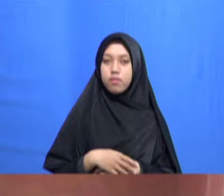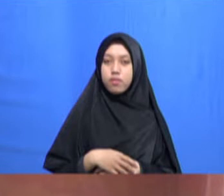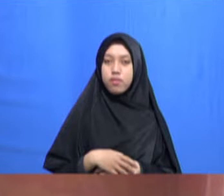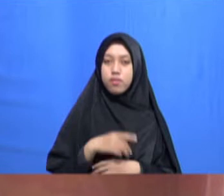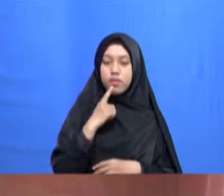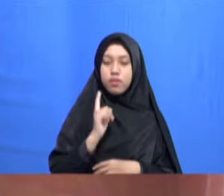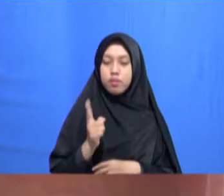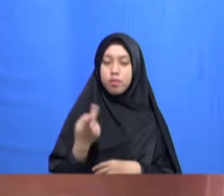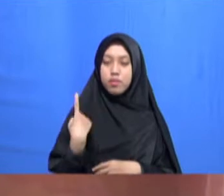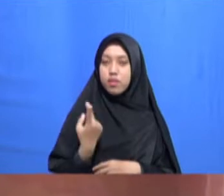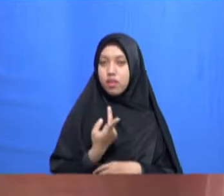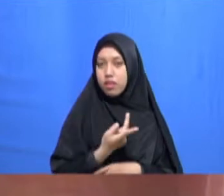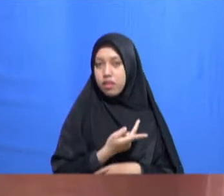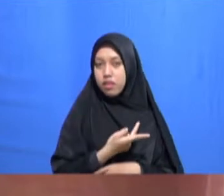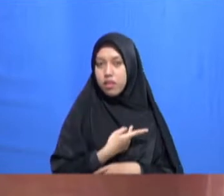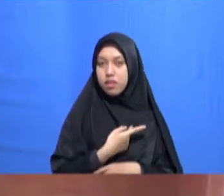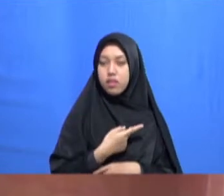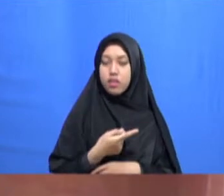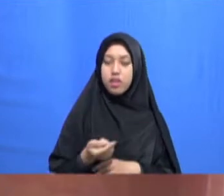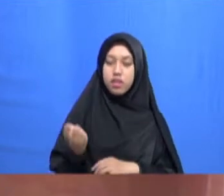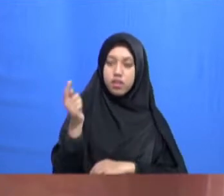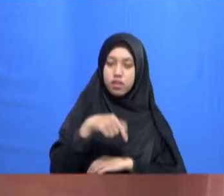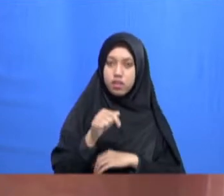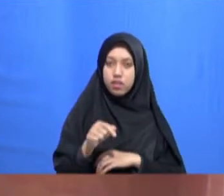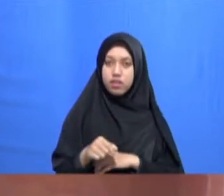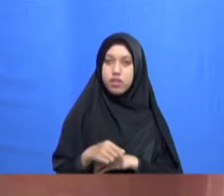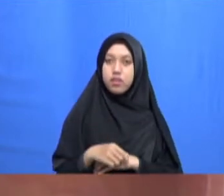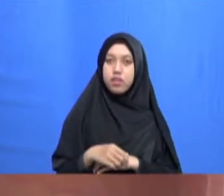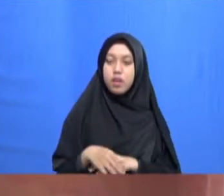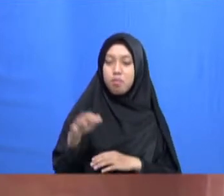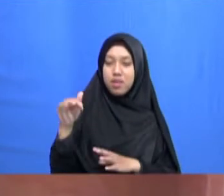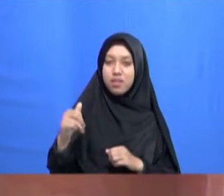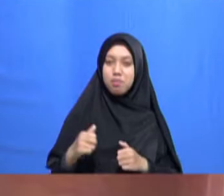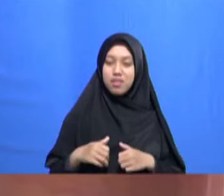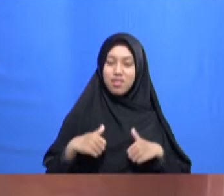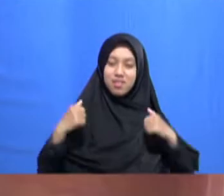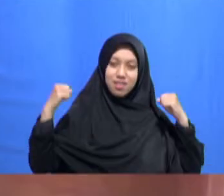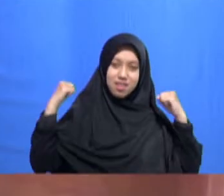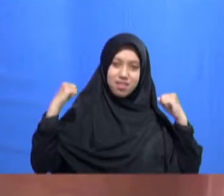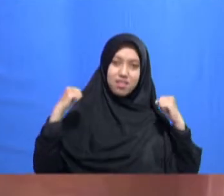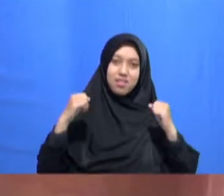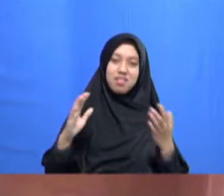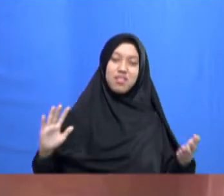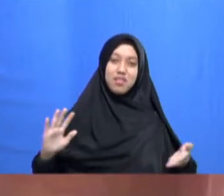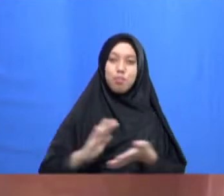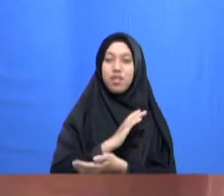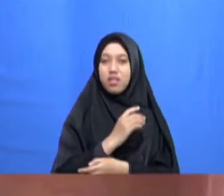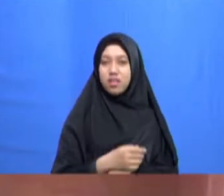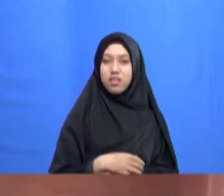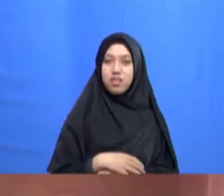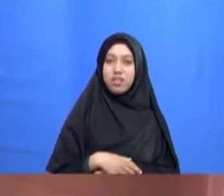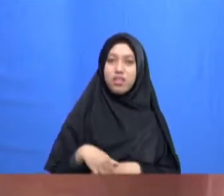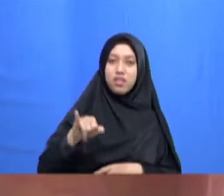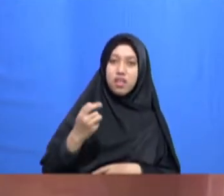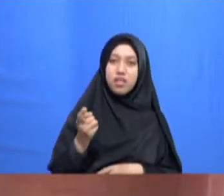karena pada hari ini kita masih diberikan nikmat kesehatan dan kesempatan sehingga